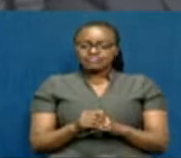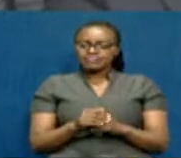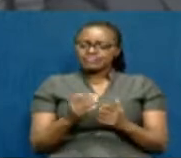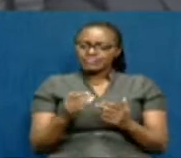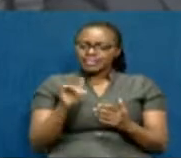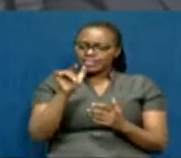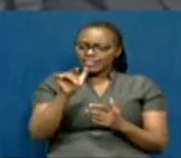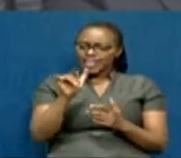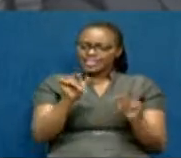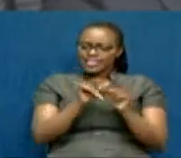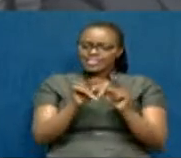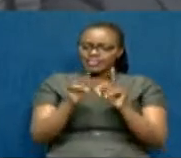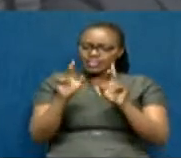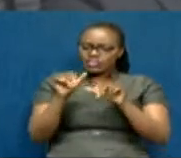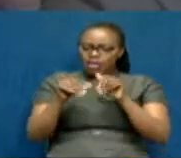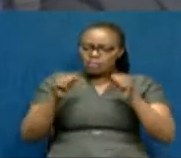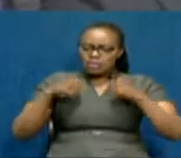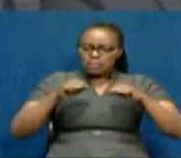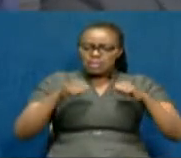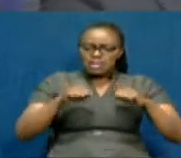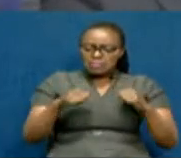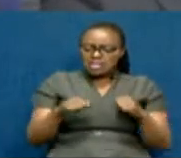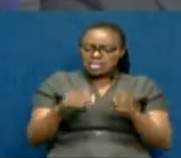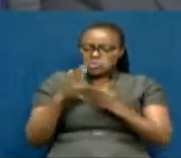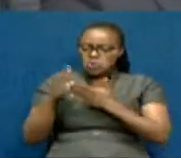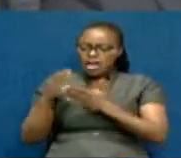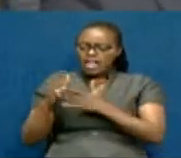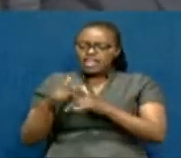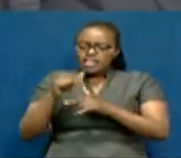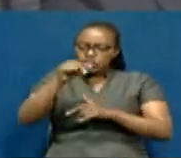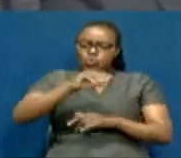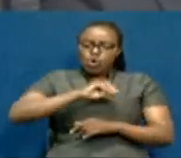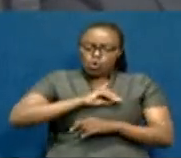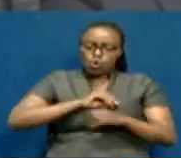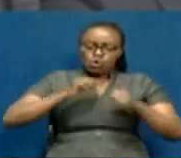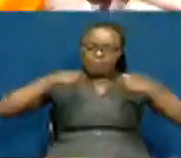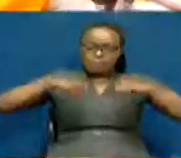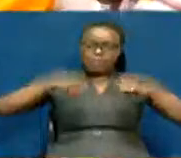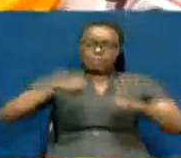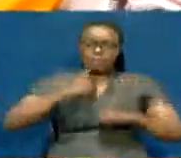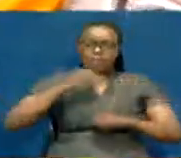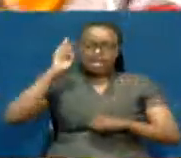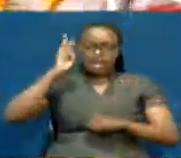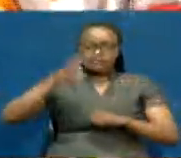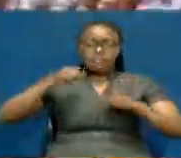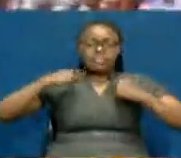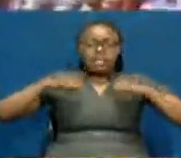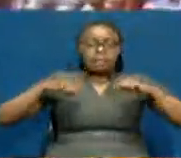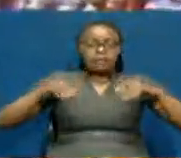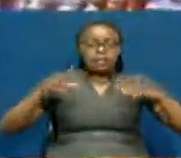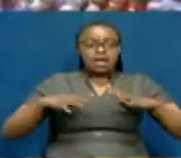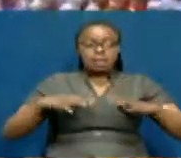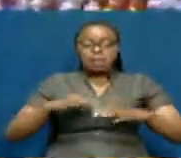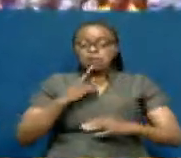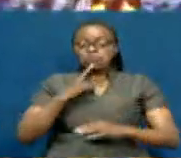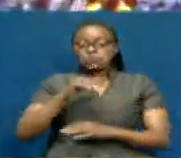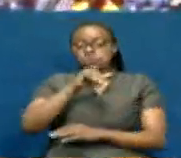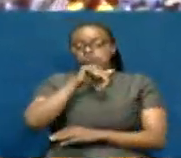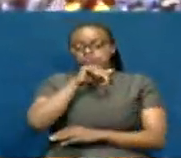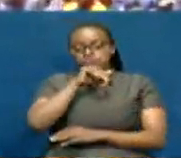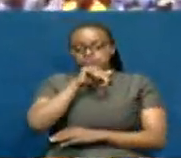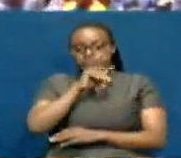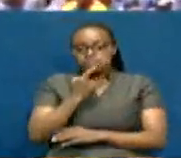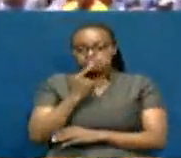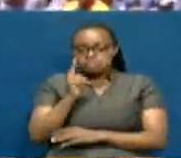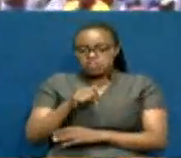Ii badala ya kuendesha pikipiki ya watu wengine, wewe unaendesha yako wenyewe. Boda Boda operators told Odinga that they